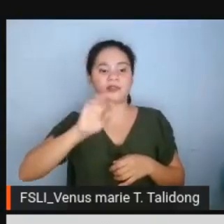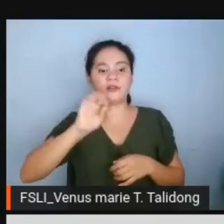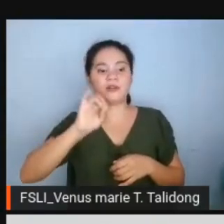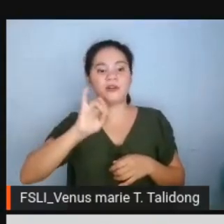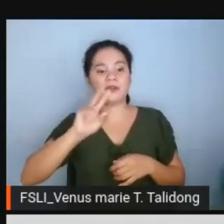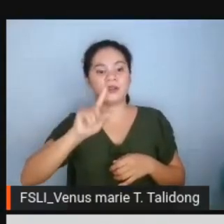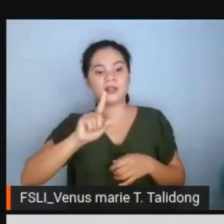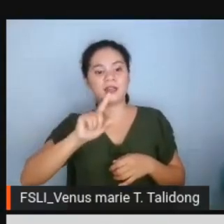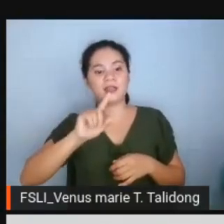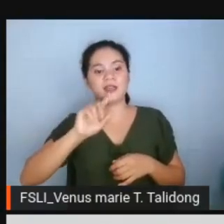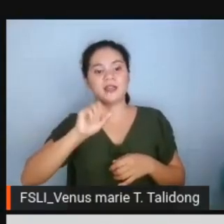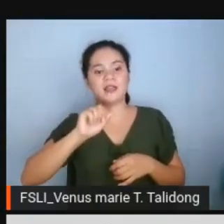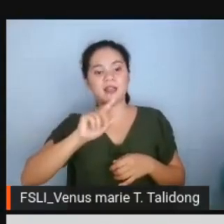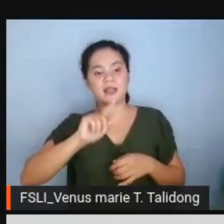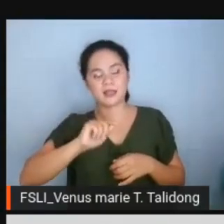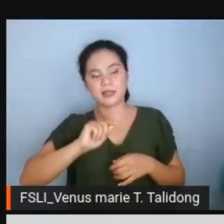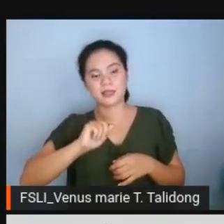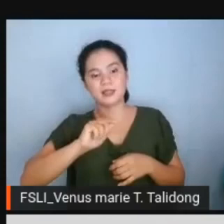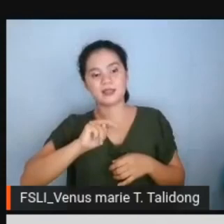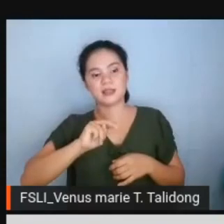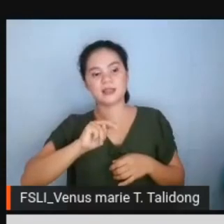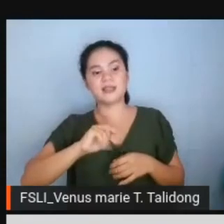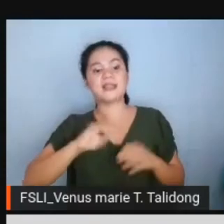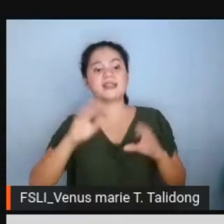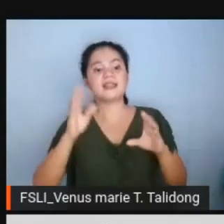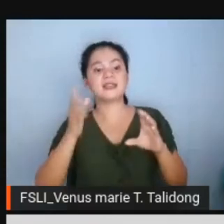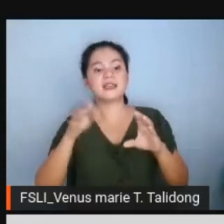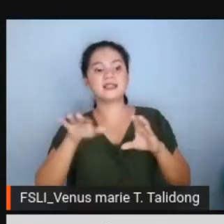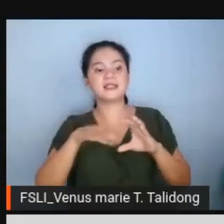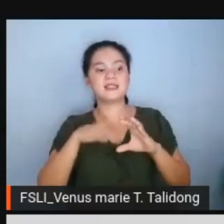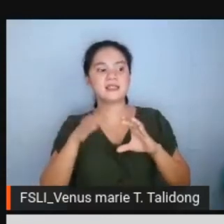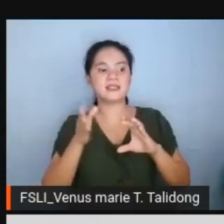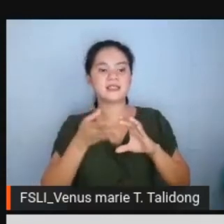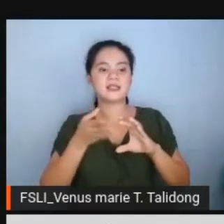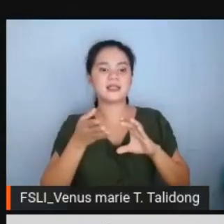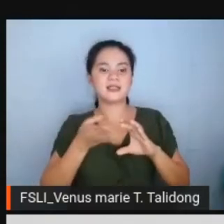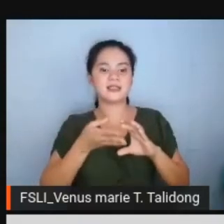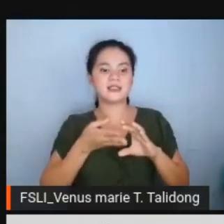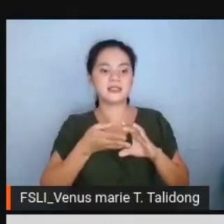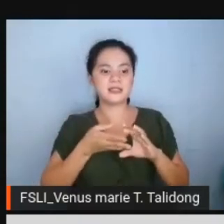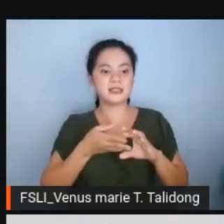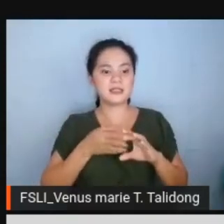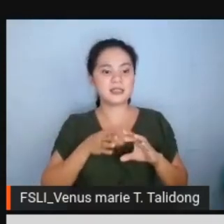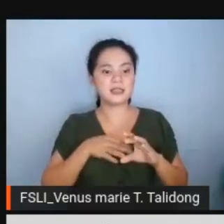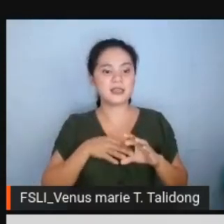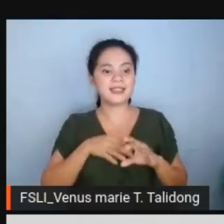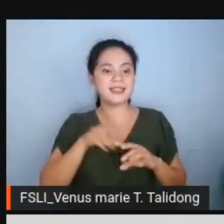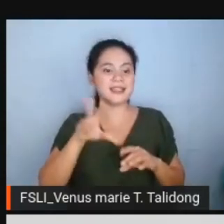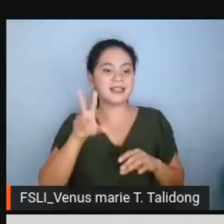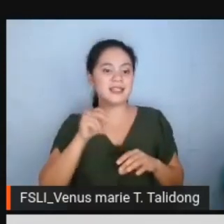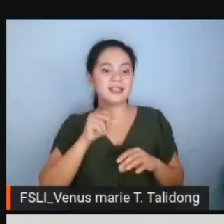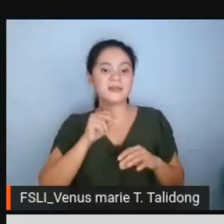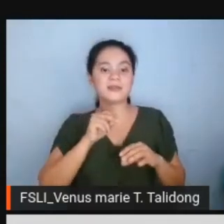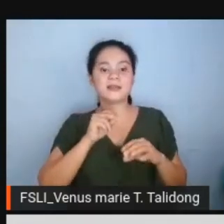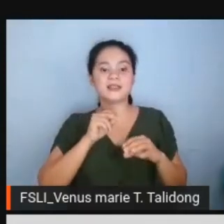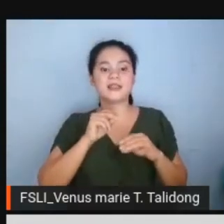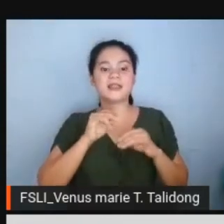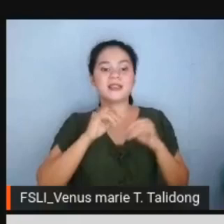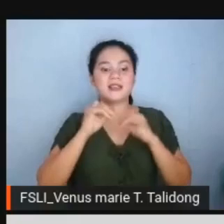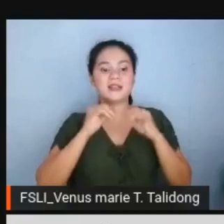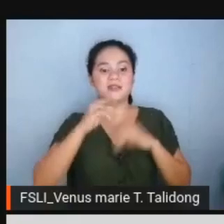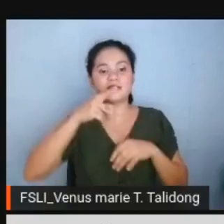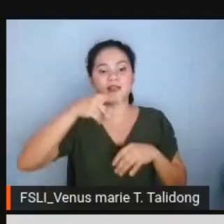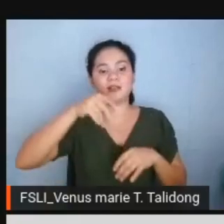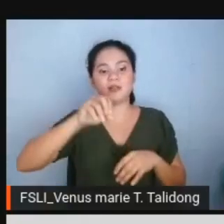and although hindi ko talaga siya muna na-interview sa podcast ko, he keeps